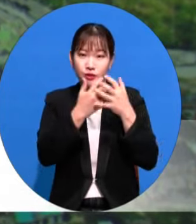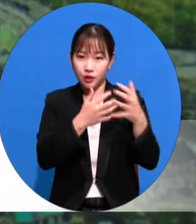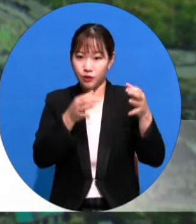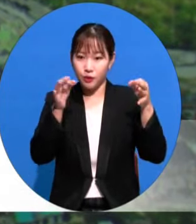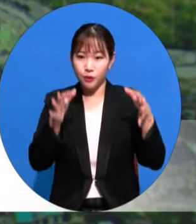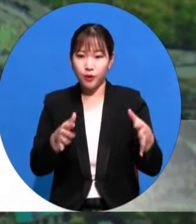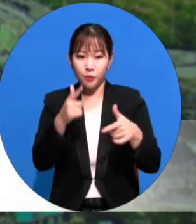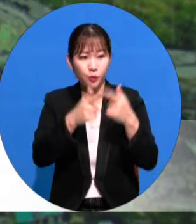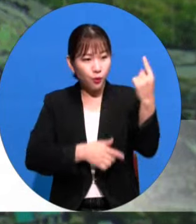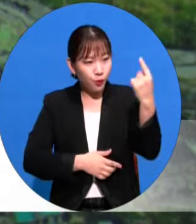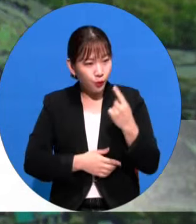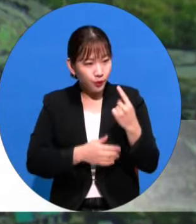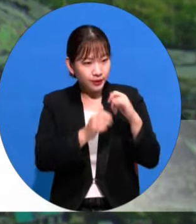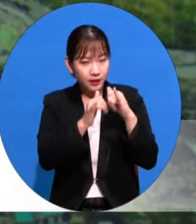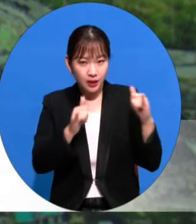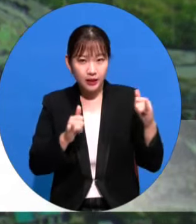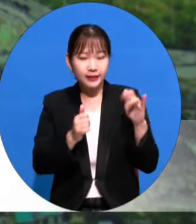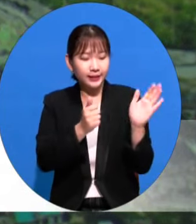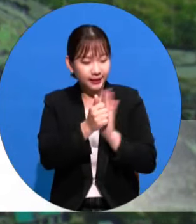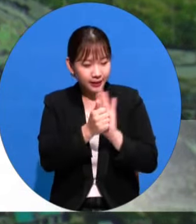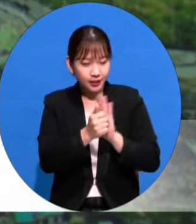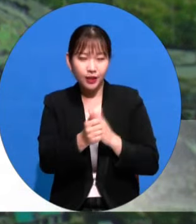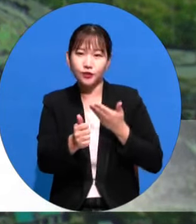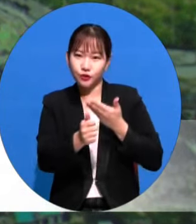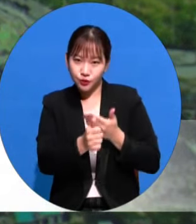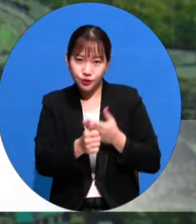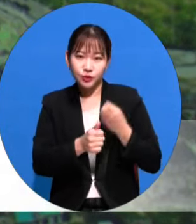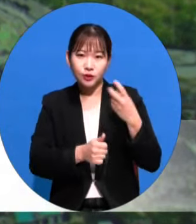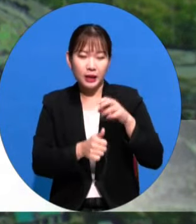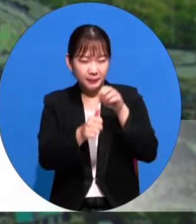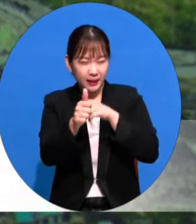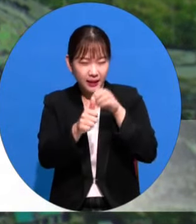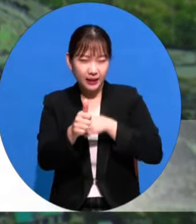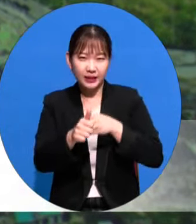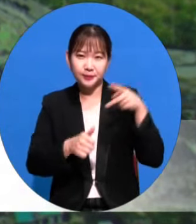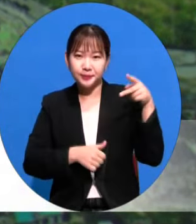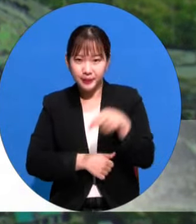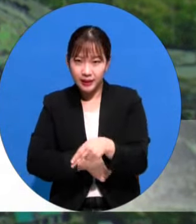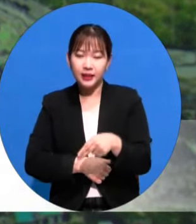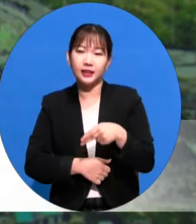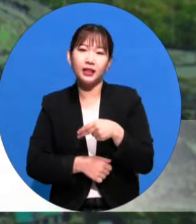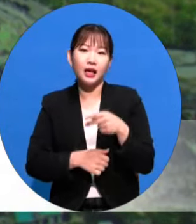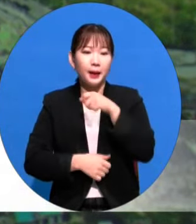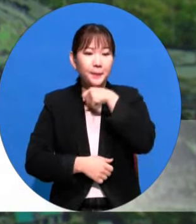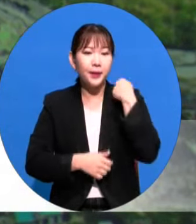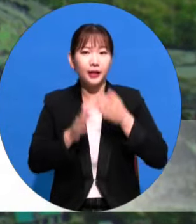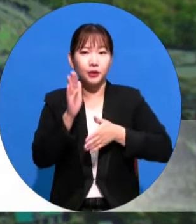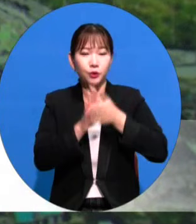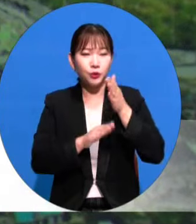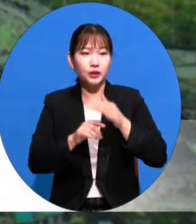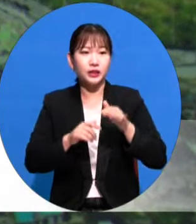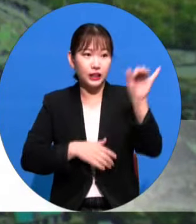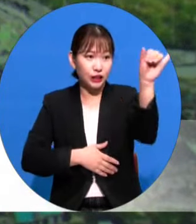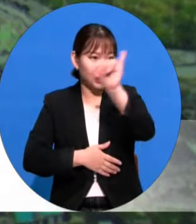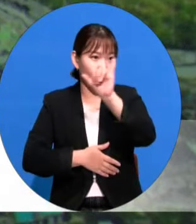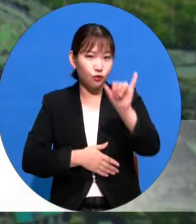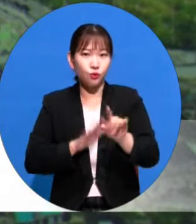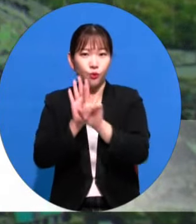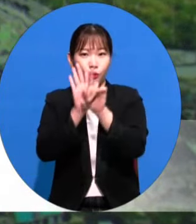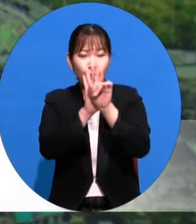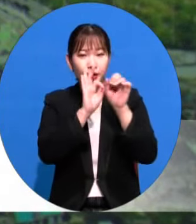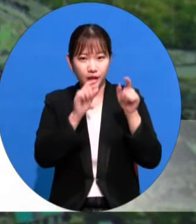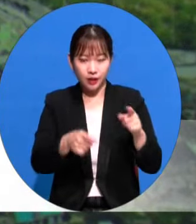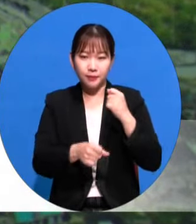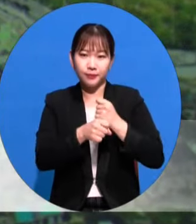기간 목포를 찾은 분들에게 친절하게 응대하고 바가지 요금 등을 근절시켜 맛의 도시를 널리 알리는 기회로